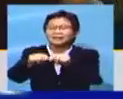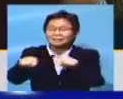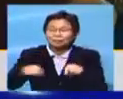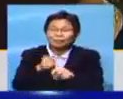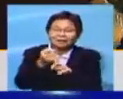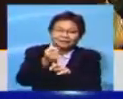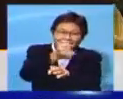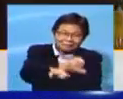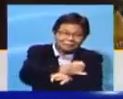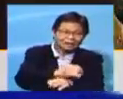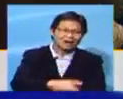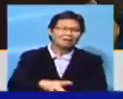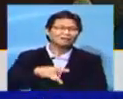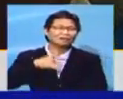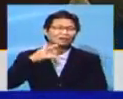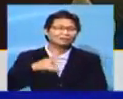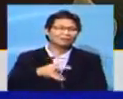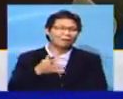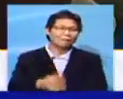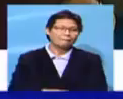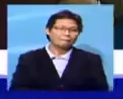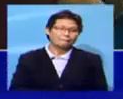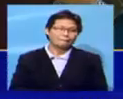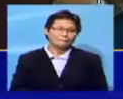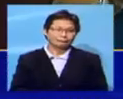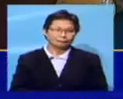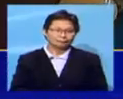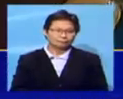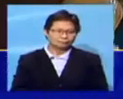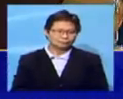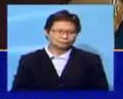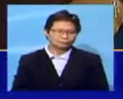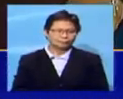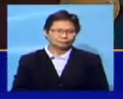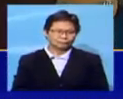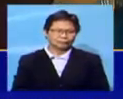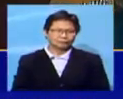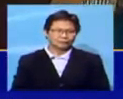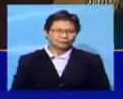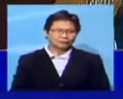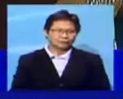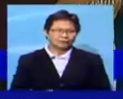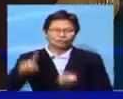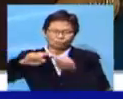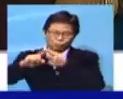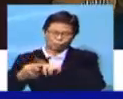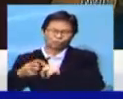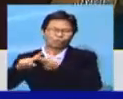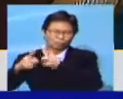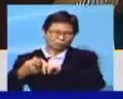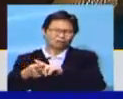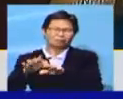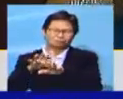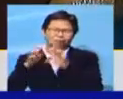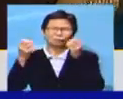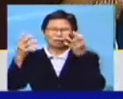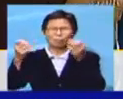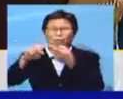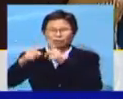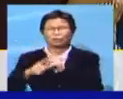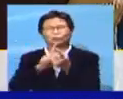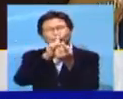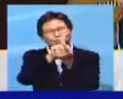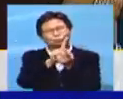ya mampu silaturahim lagi yang lebih Kalau boleh kita banyak lagilah rakan-rakan kitaat kita Panggil jumpa